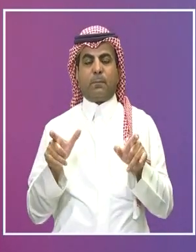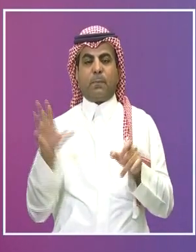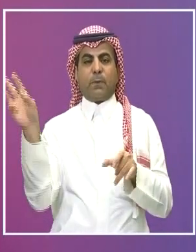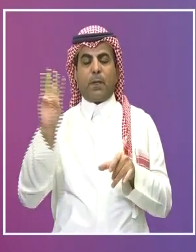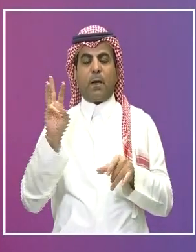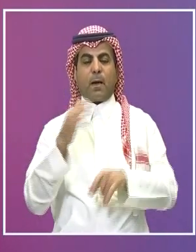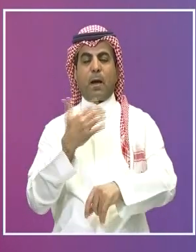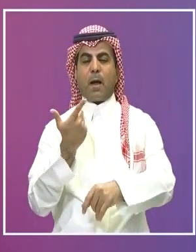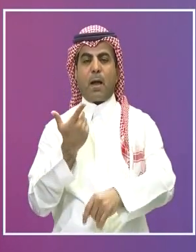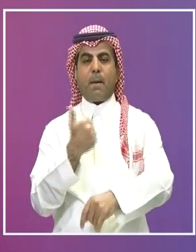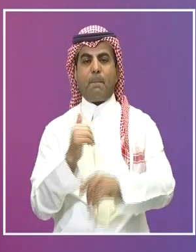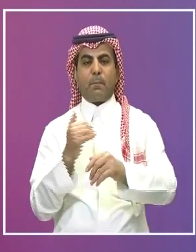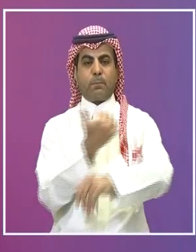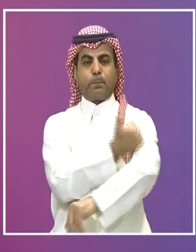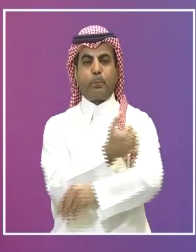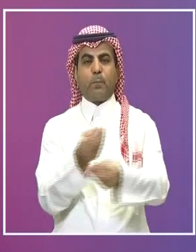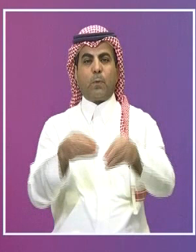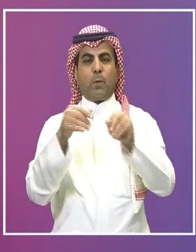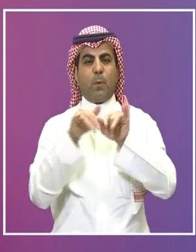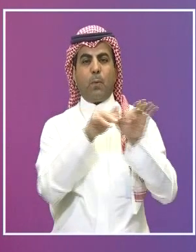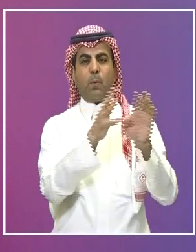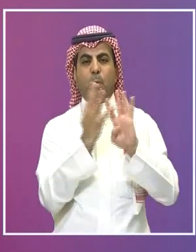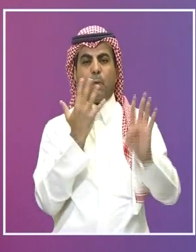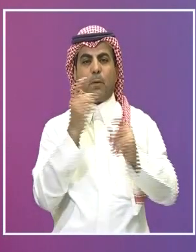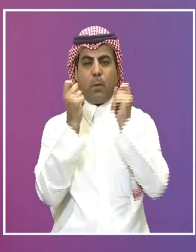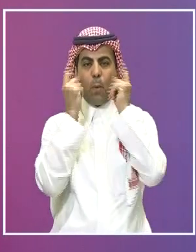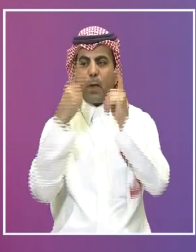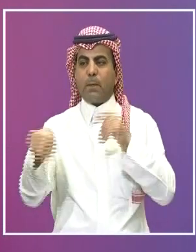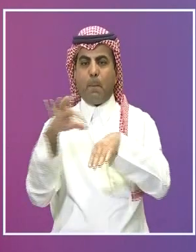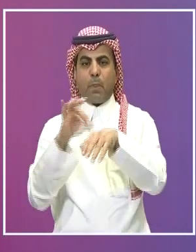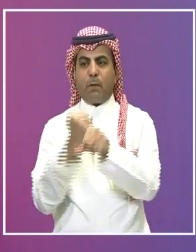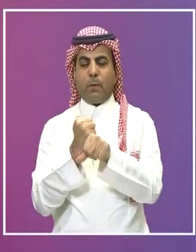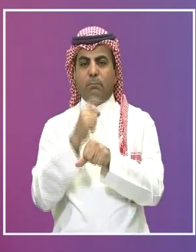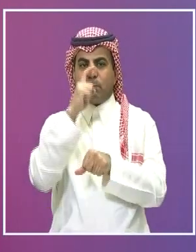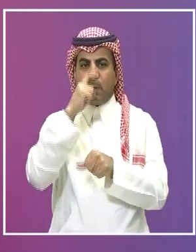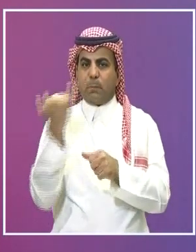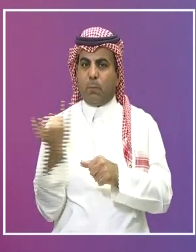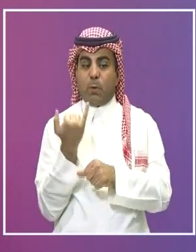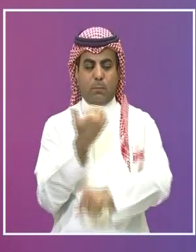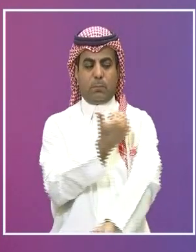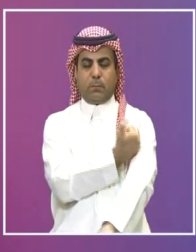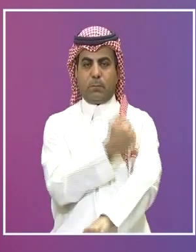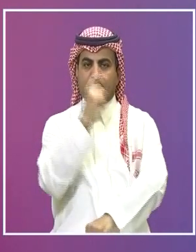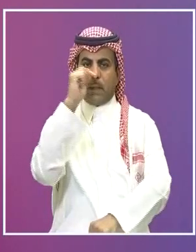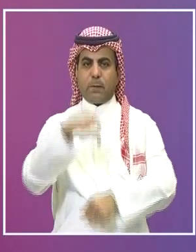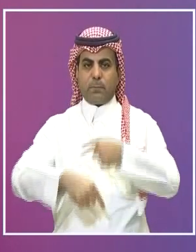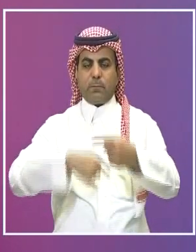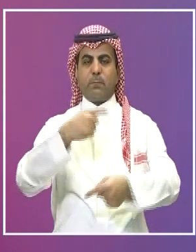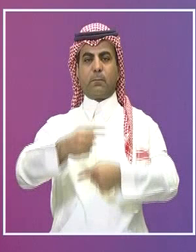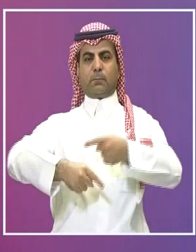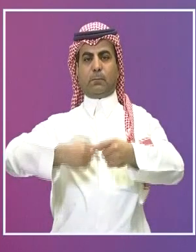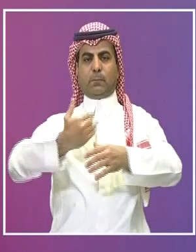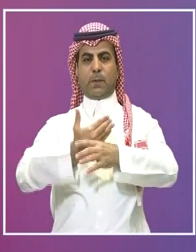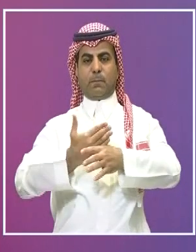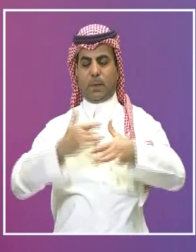والخاص، يشير حقيقة إلى ازدياد نسبة الوعي بين الموظفين والموظفات والعاملين والعاملات وارتفاع نسبة